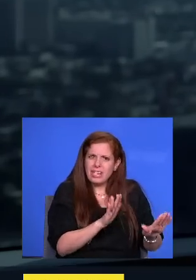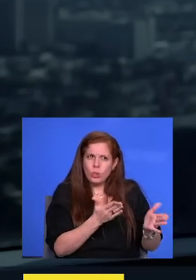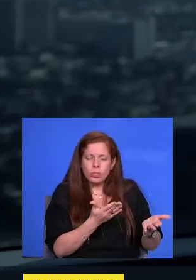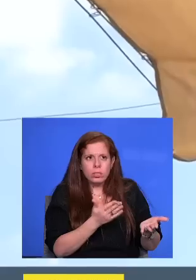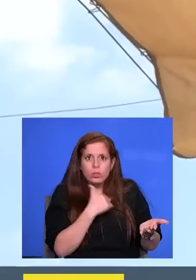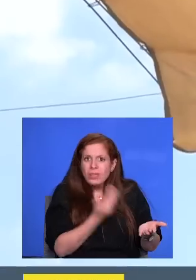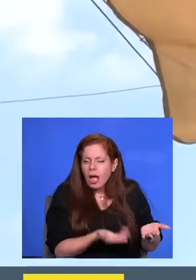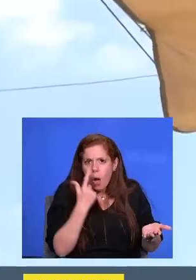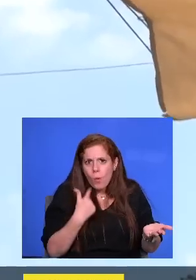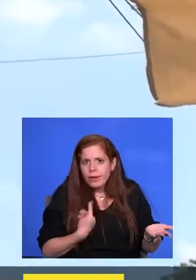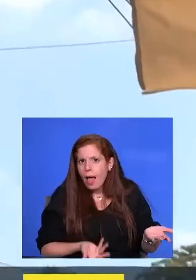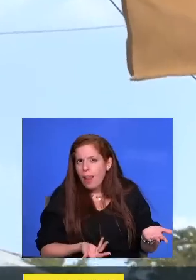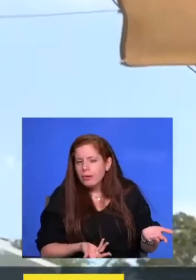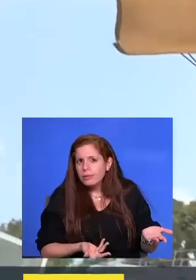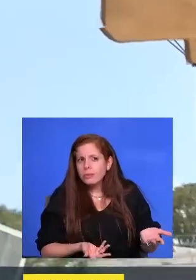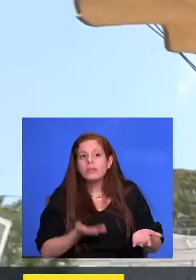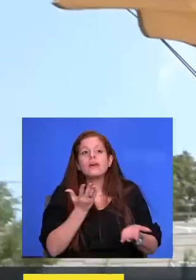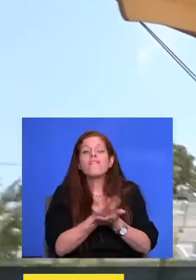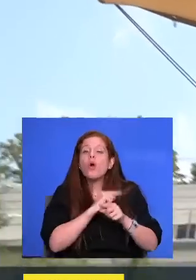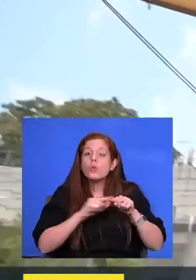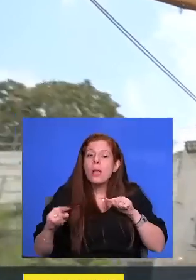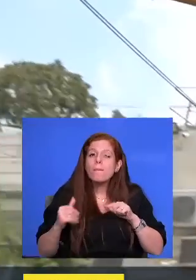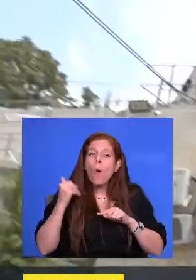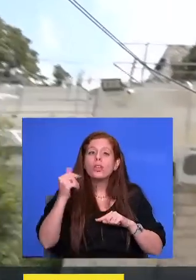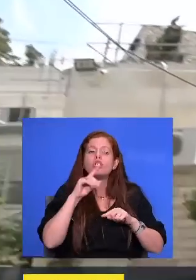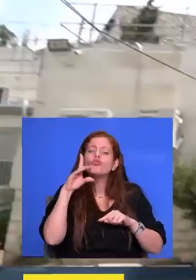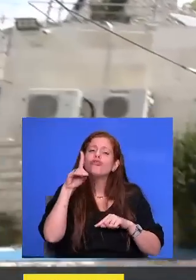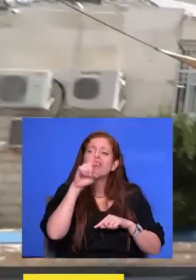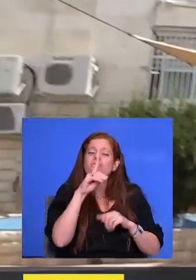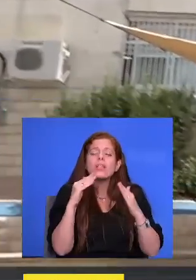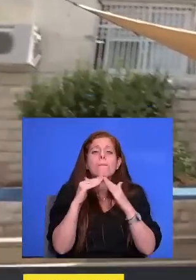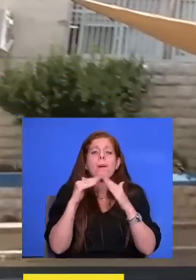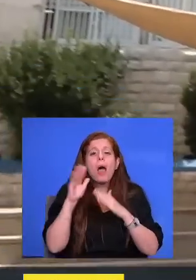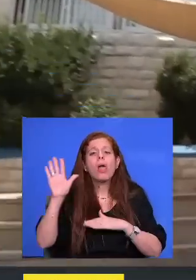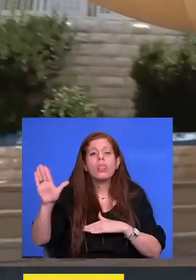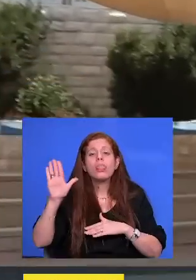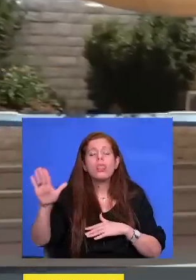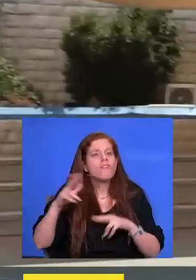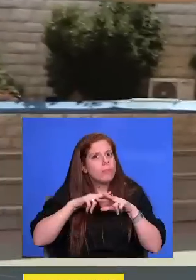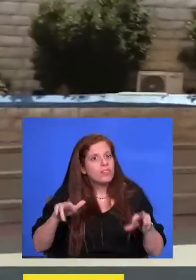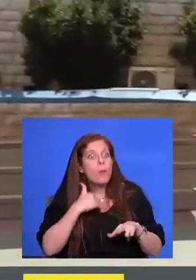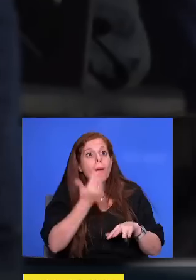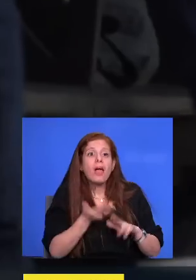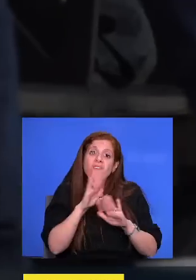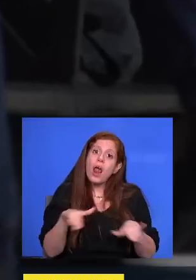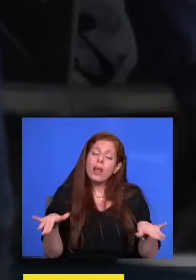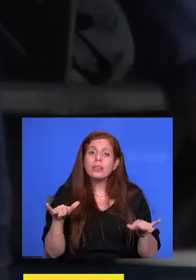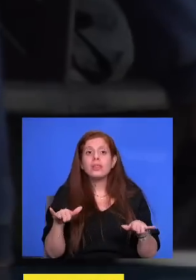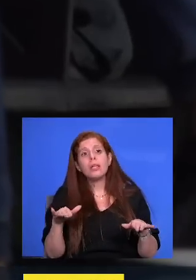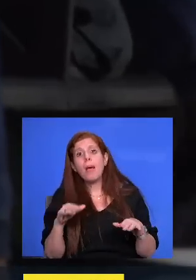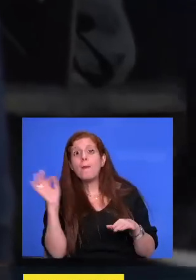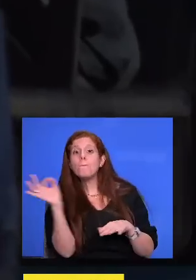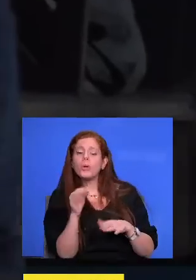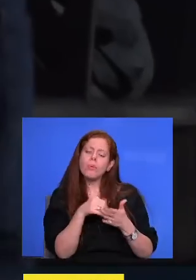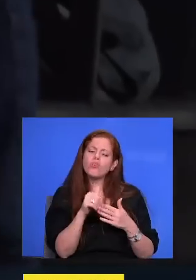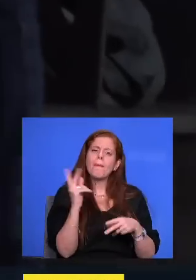גרוע נראה לי. כבר יותר מחודש דוד נשאר בביתו ומצבו מחמיר, בעוד הילדים הפוגעים ממשיכים בחייהם כרגיל. הוא